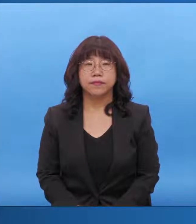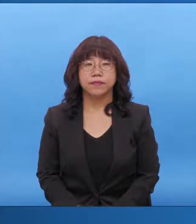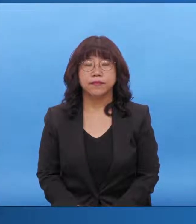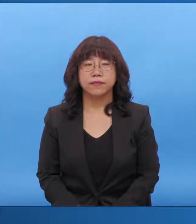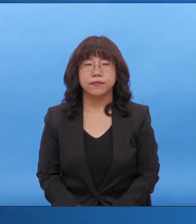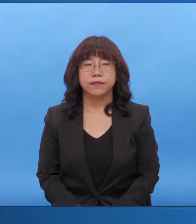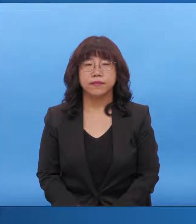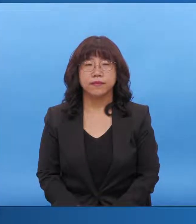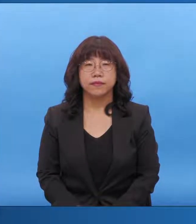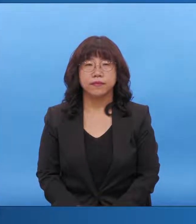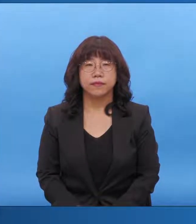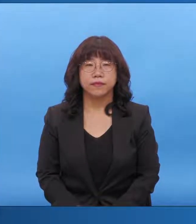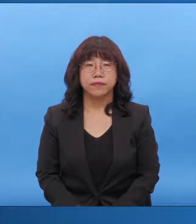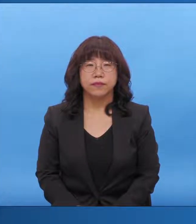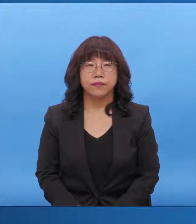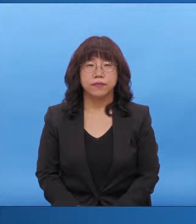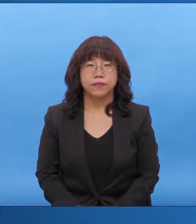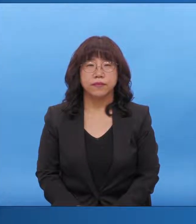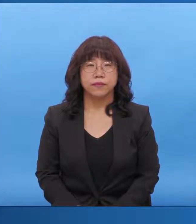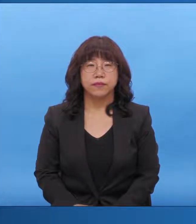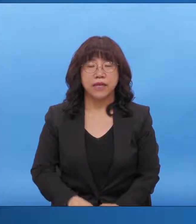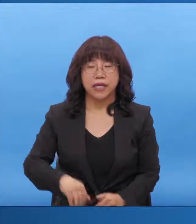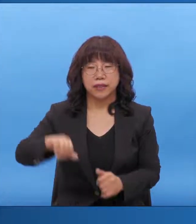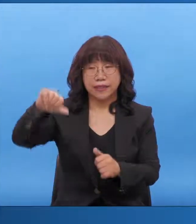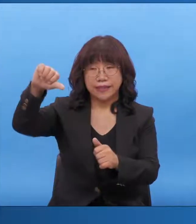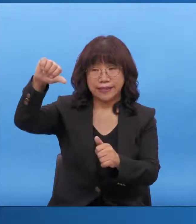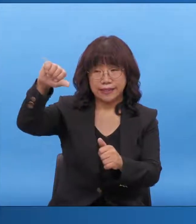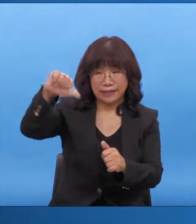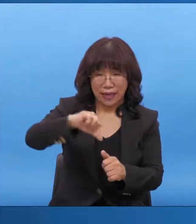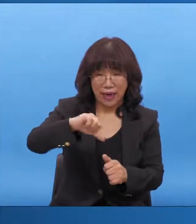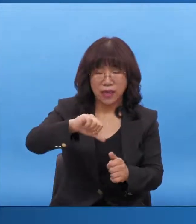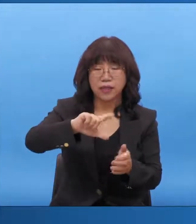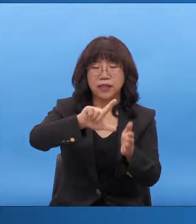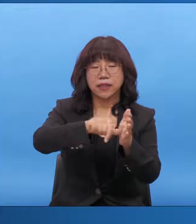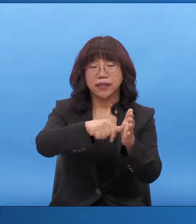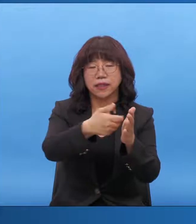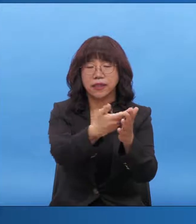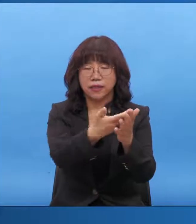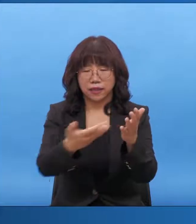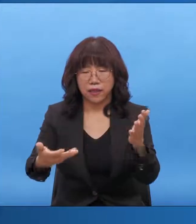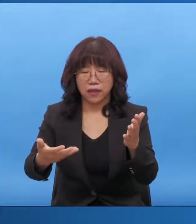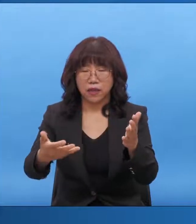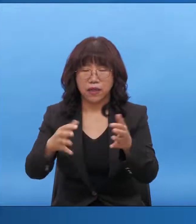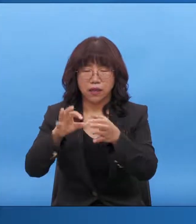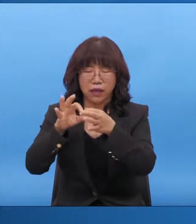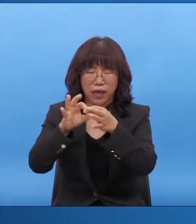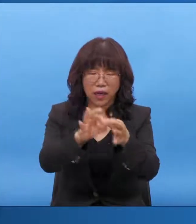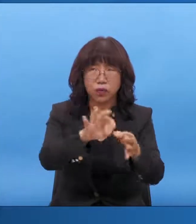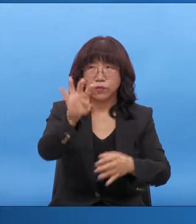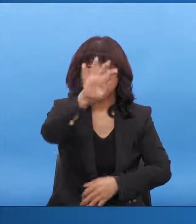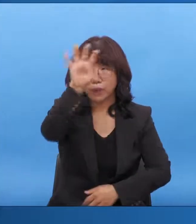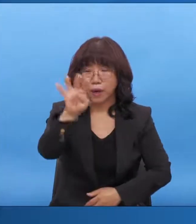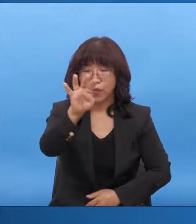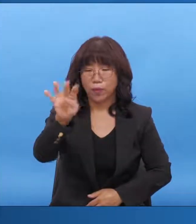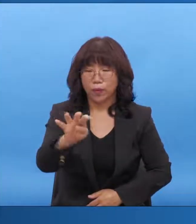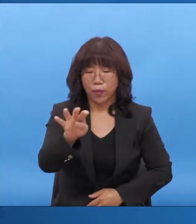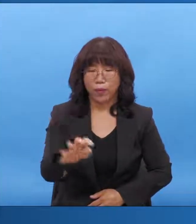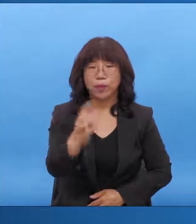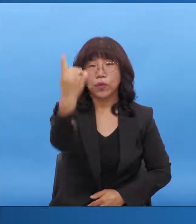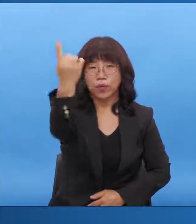시대가 이 돌면서 이렇게 계속 왔어요. This repeatedly turned as it came back.